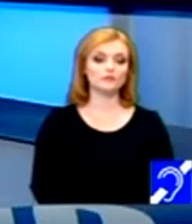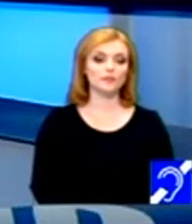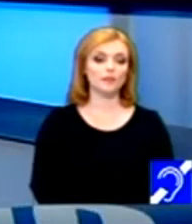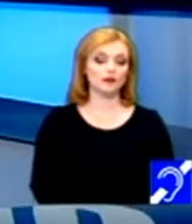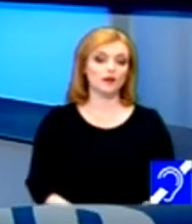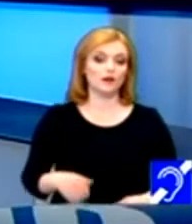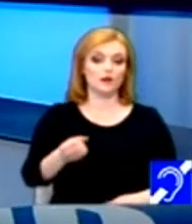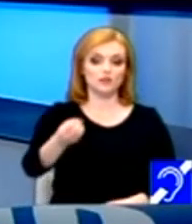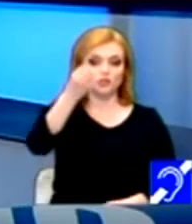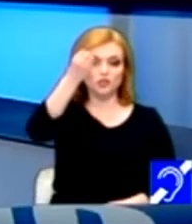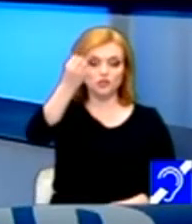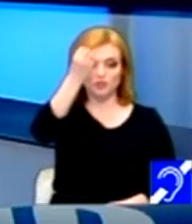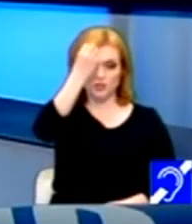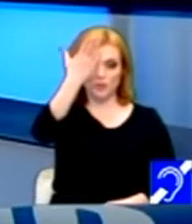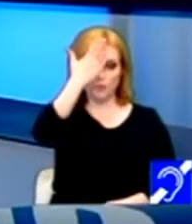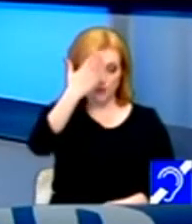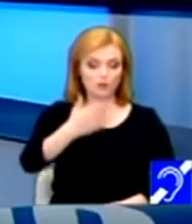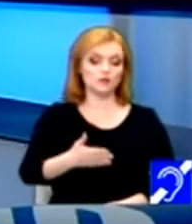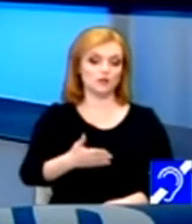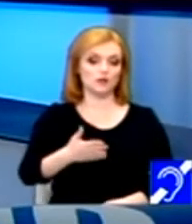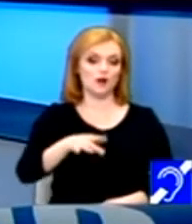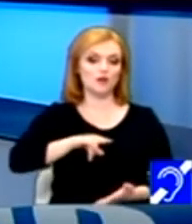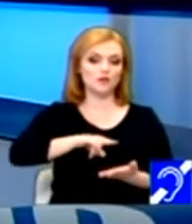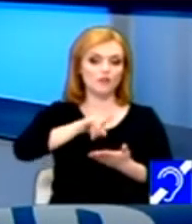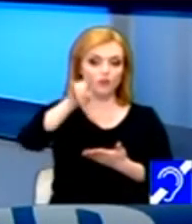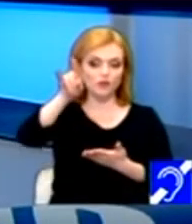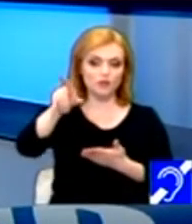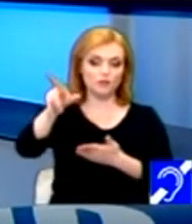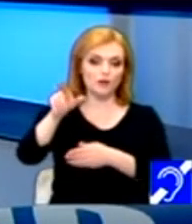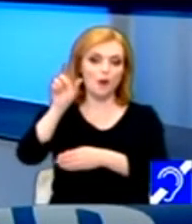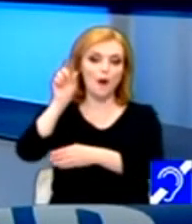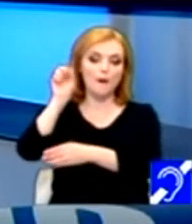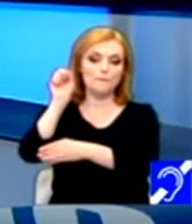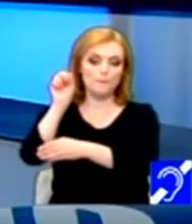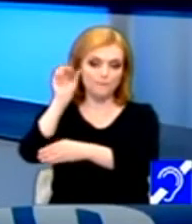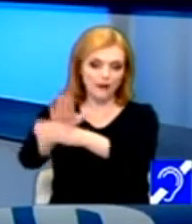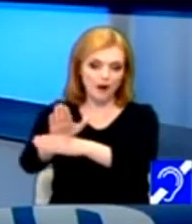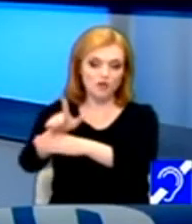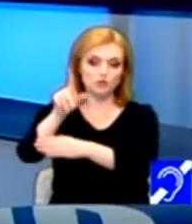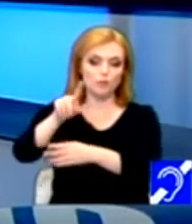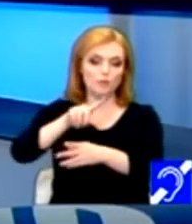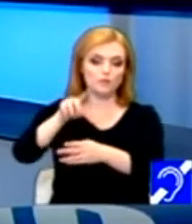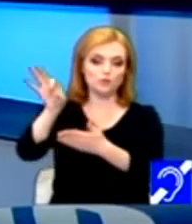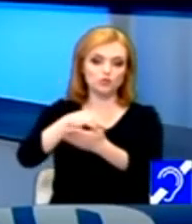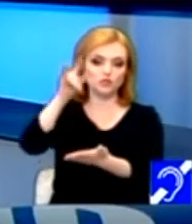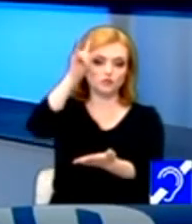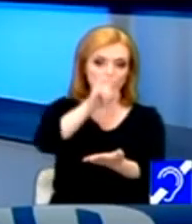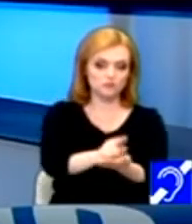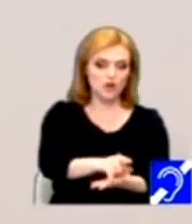Incident aerian în Japonia. Un avion al companiei ANA a fost silit să aterizeze de urgență. Pasagerii nu au avut de